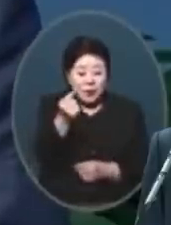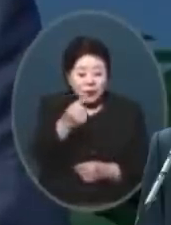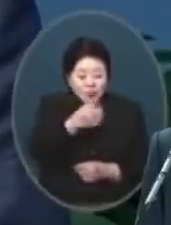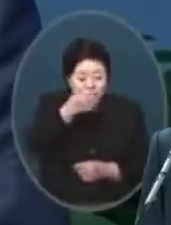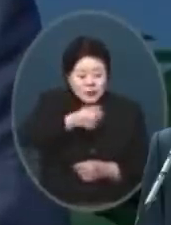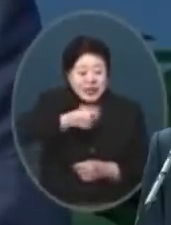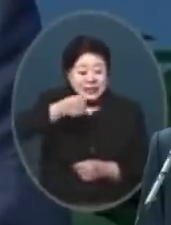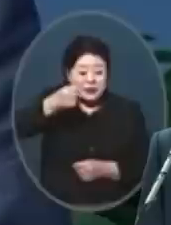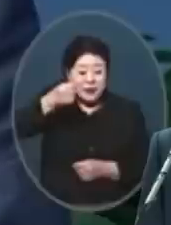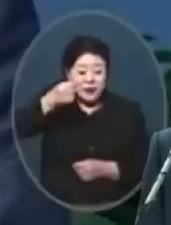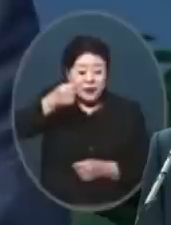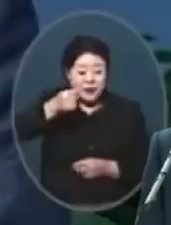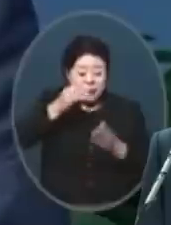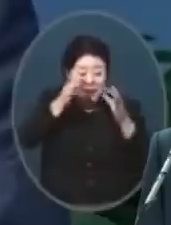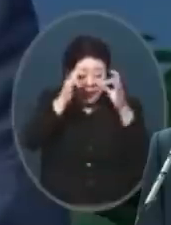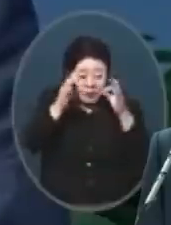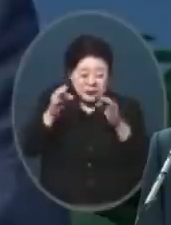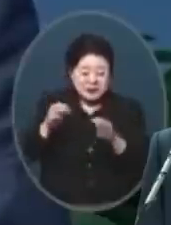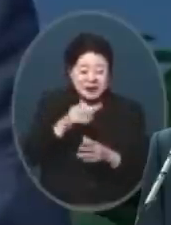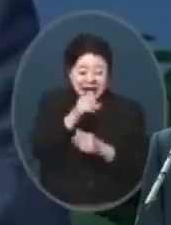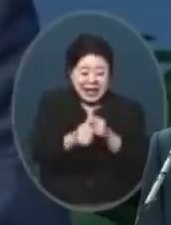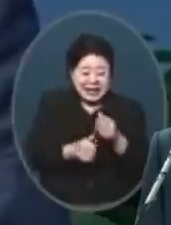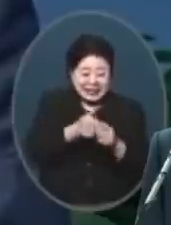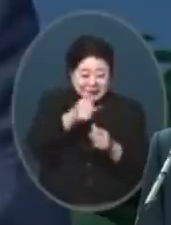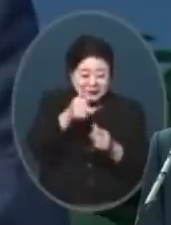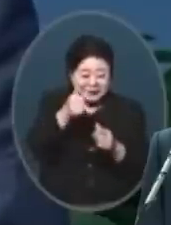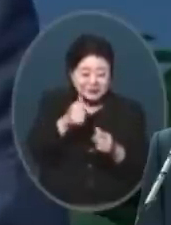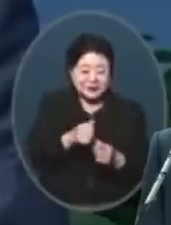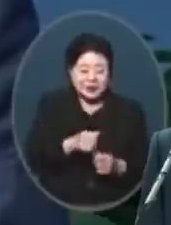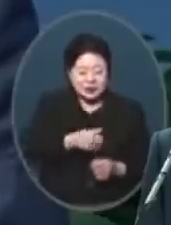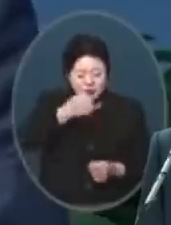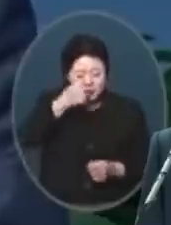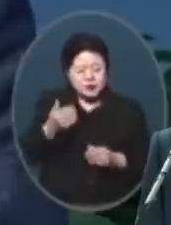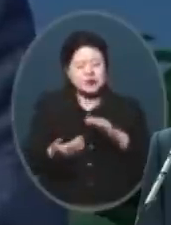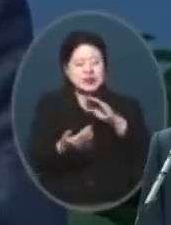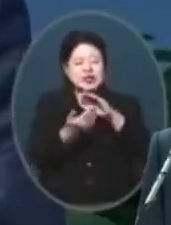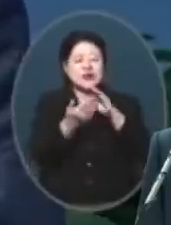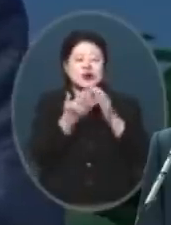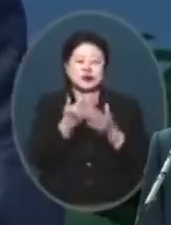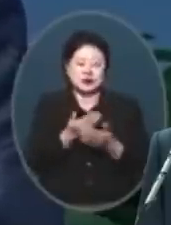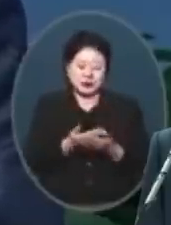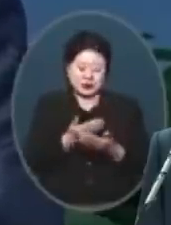꿈을 바라보면서 하나님 이 꿈을 이루어 주시옵소서